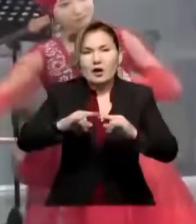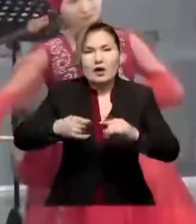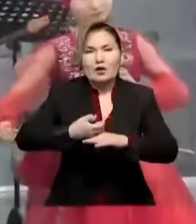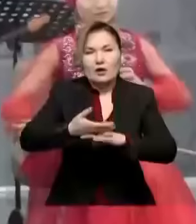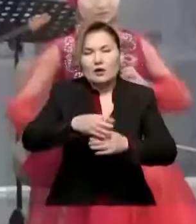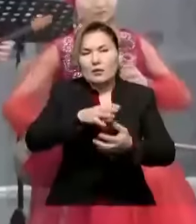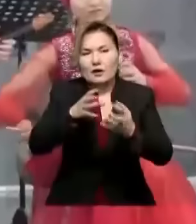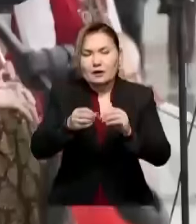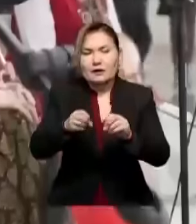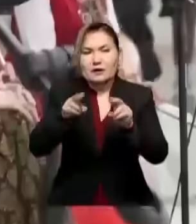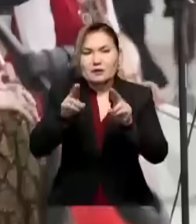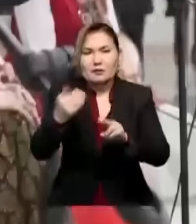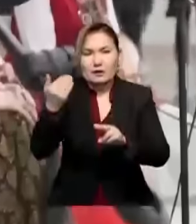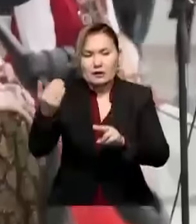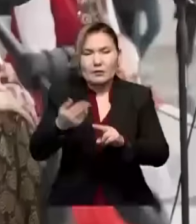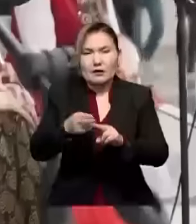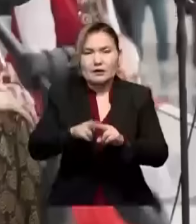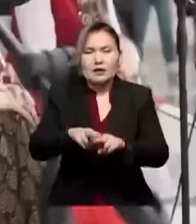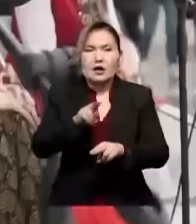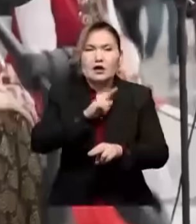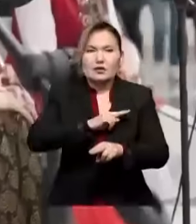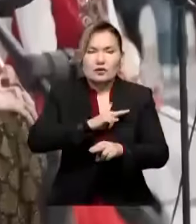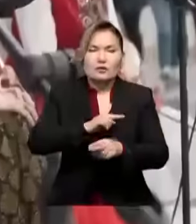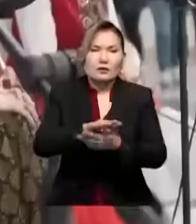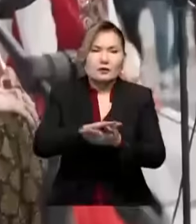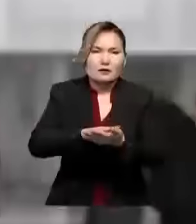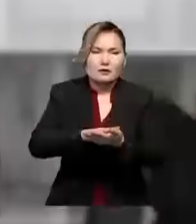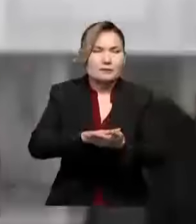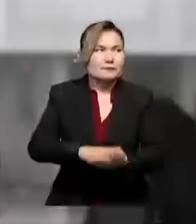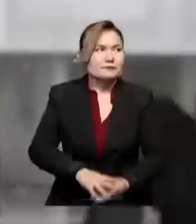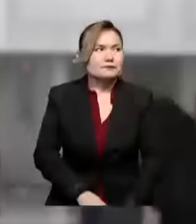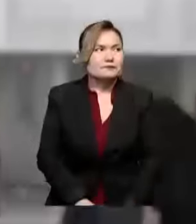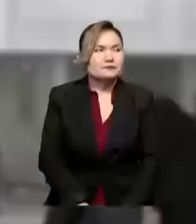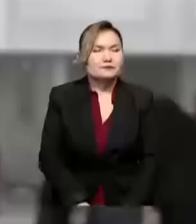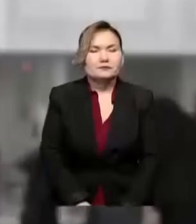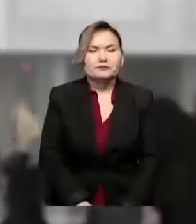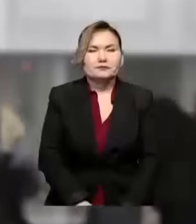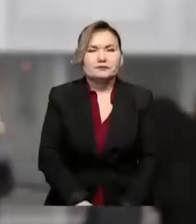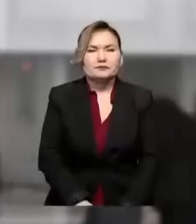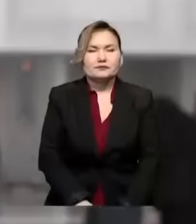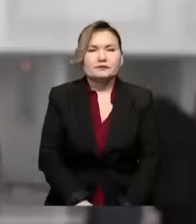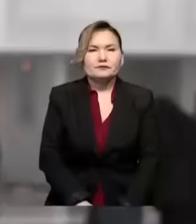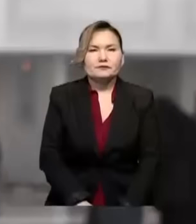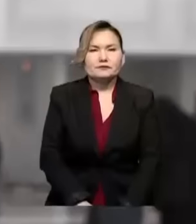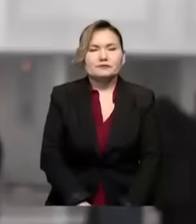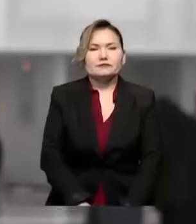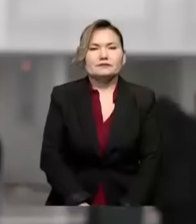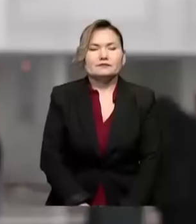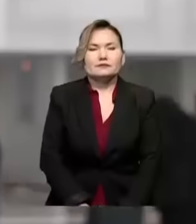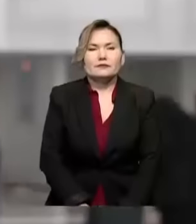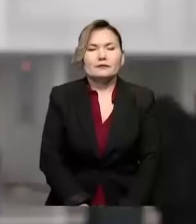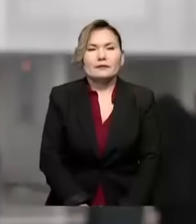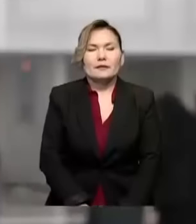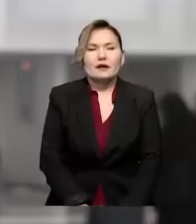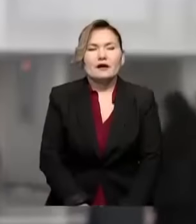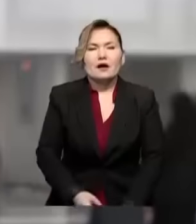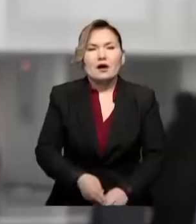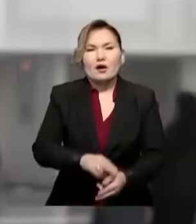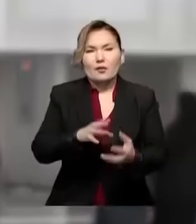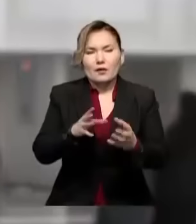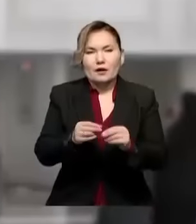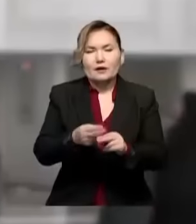Қазір ол Манисада Месир пастасы деген атаумен белгілі. Неврус, бізім үшін бағадан баштаңғыжы. Ергениконнан